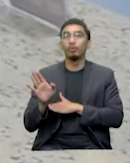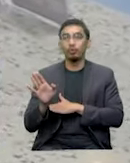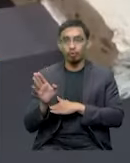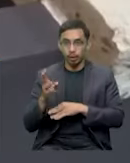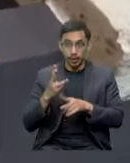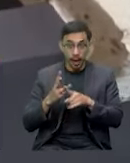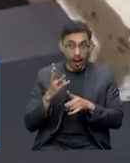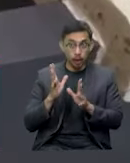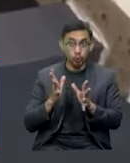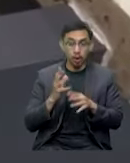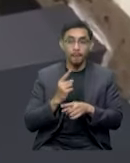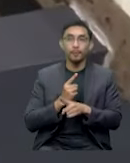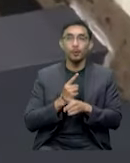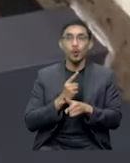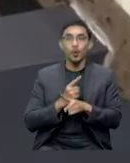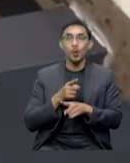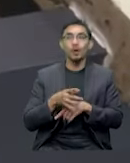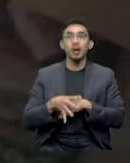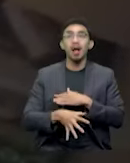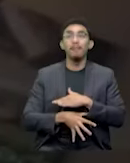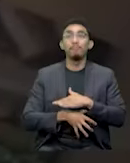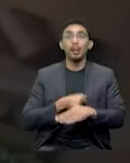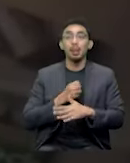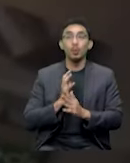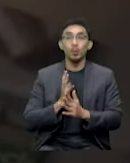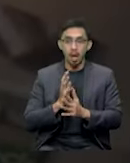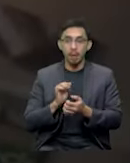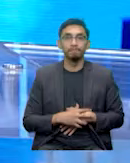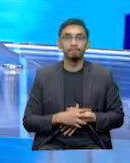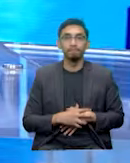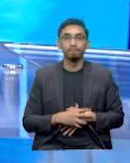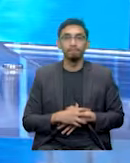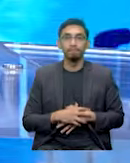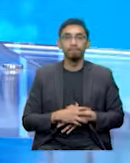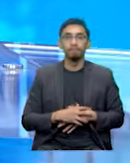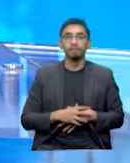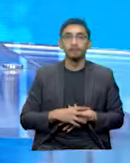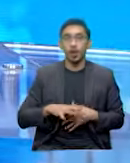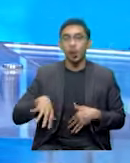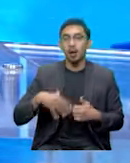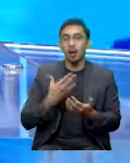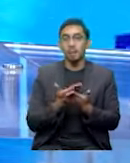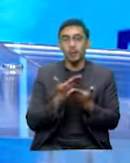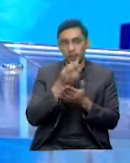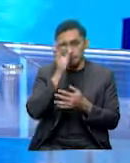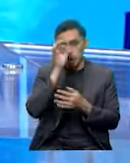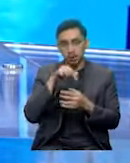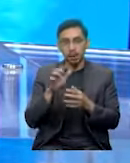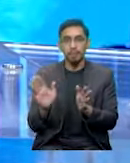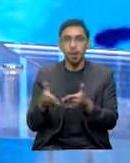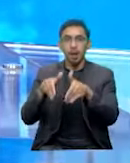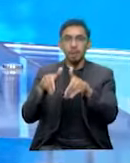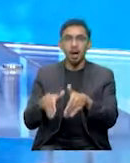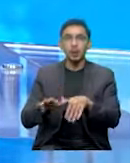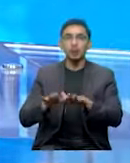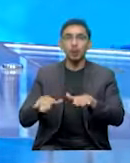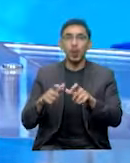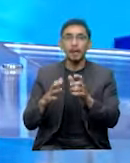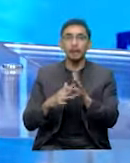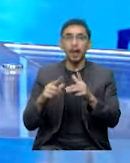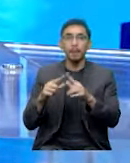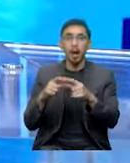toko mengalami kebobolan, pemilik melaporkan kasus ini ke polisi. Pemirsa, atas permintaan keluarga, polisi membongkar